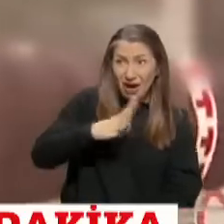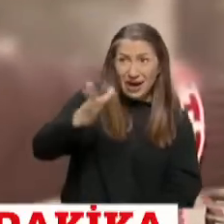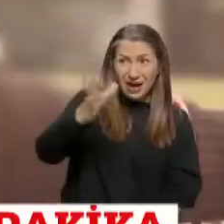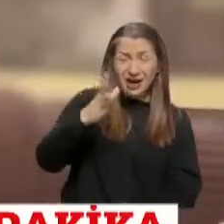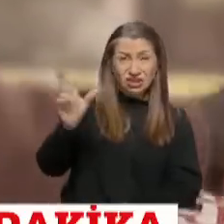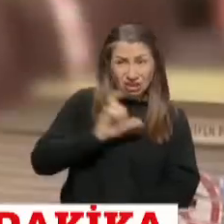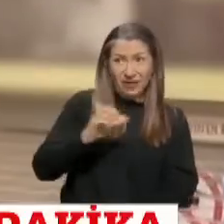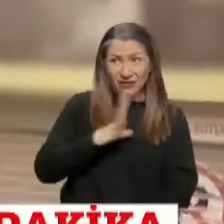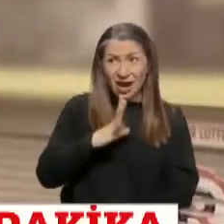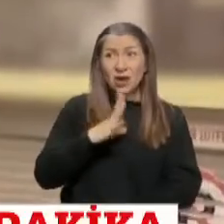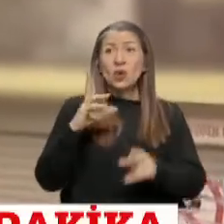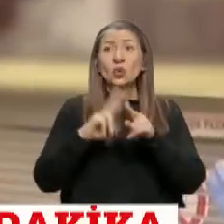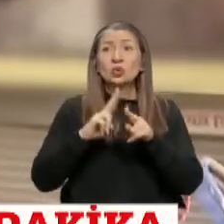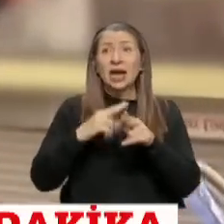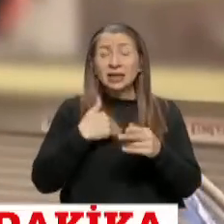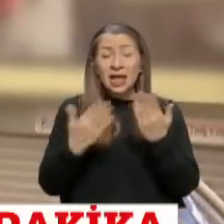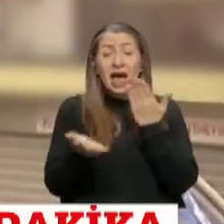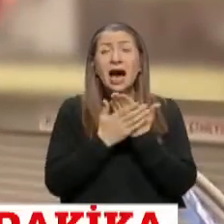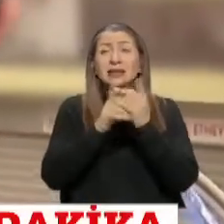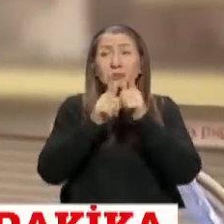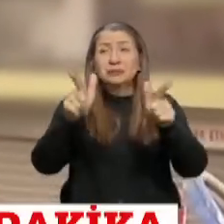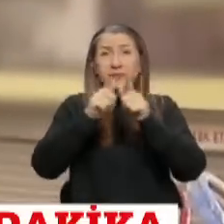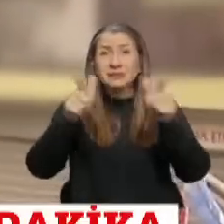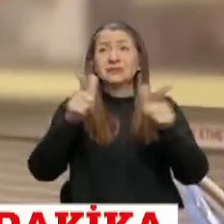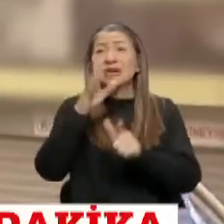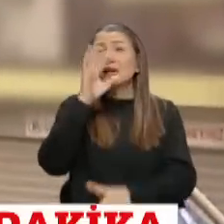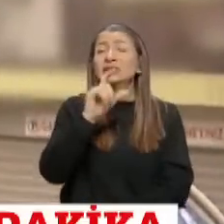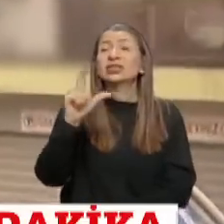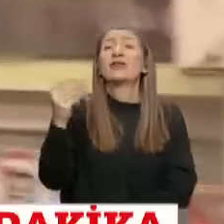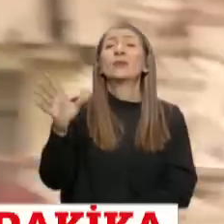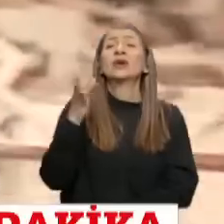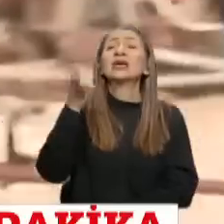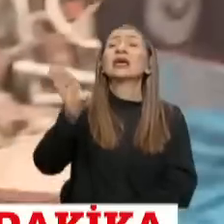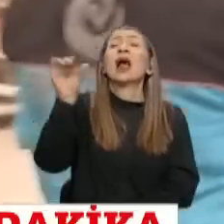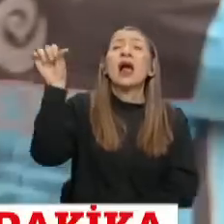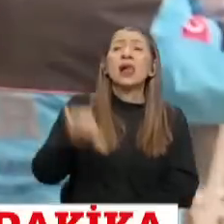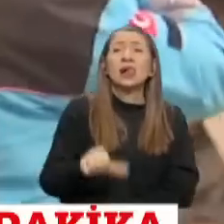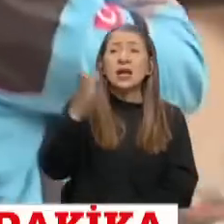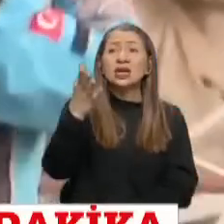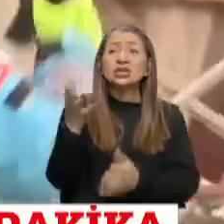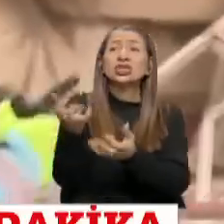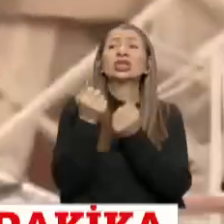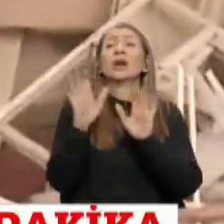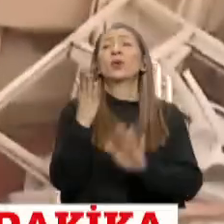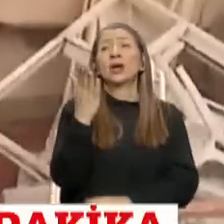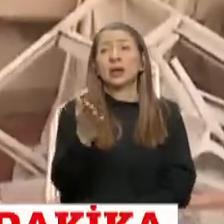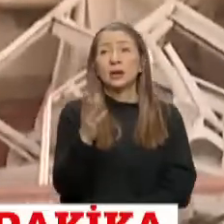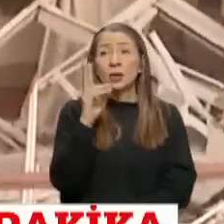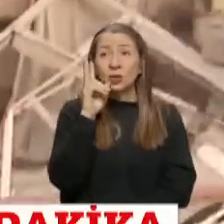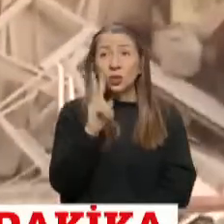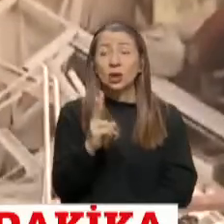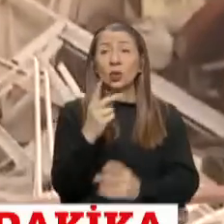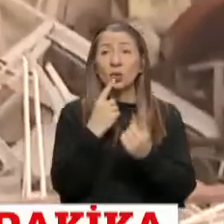Hepsi cevap veriyor. Kuzenlerim yardım edin diye bağırıyor. Kimse cevap, kimse giremiyor. Çıkarmıyorlar.